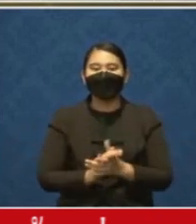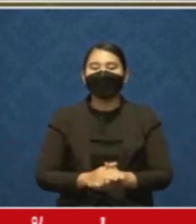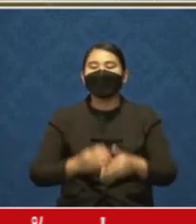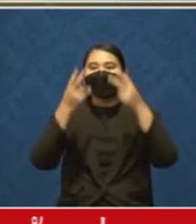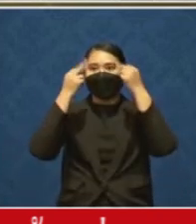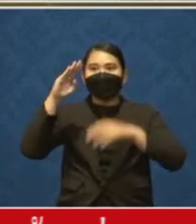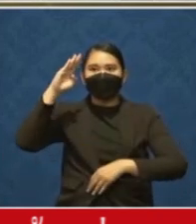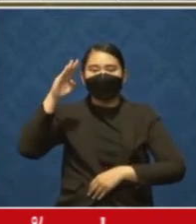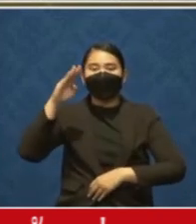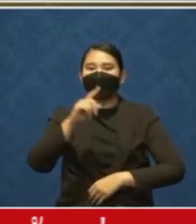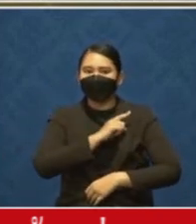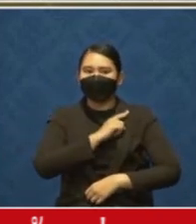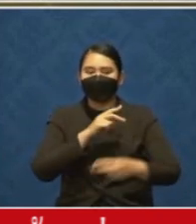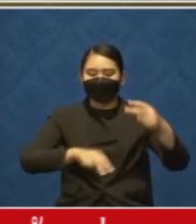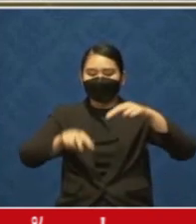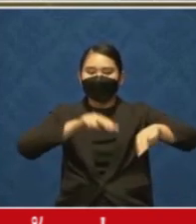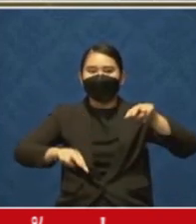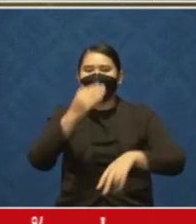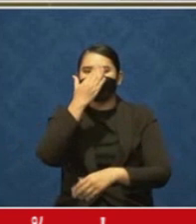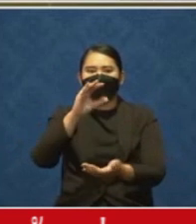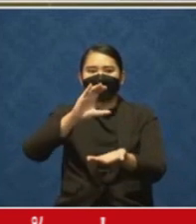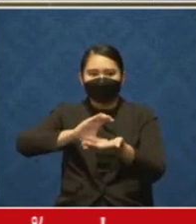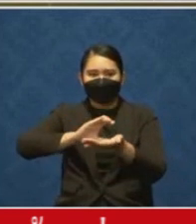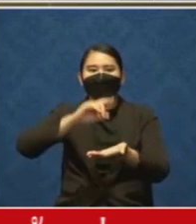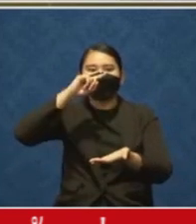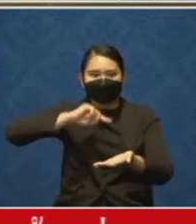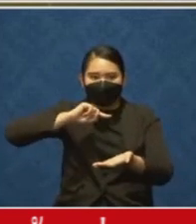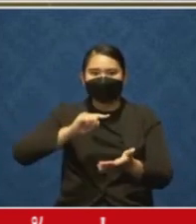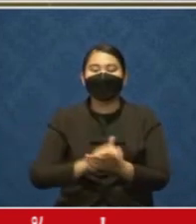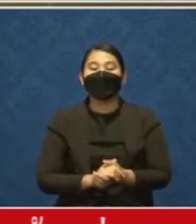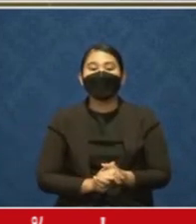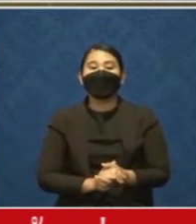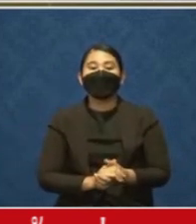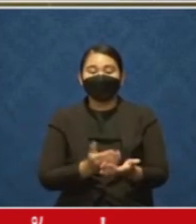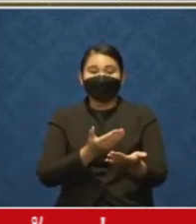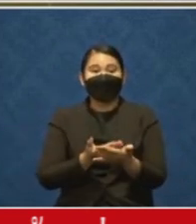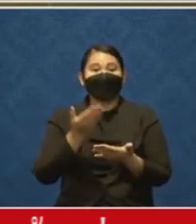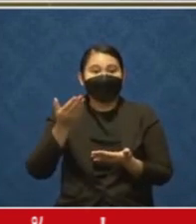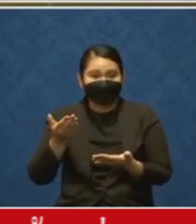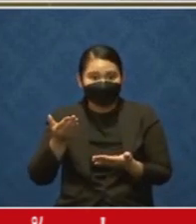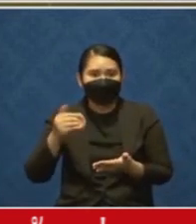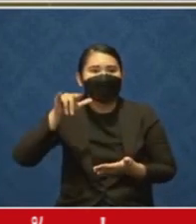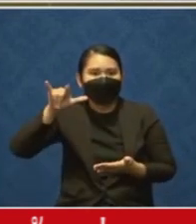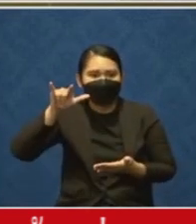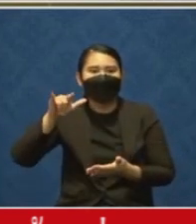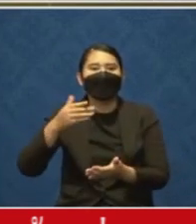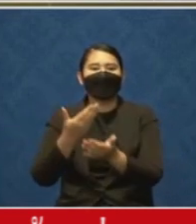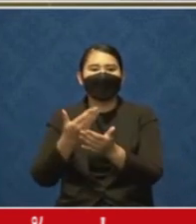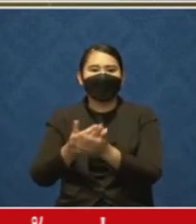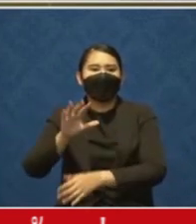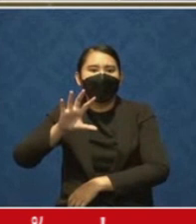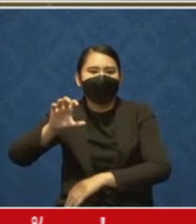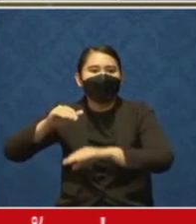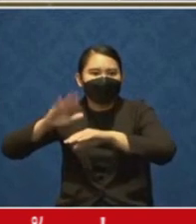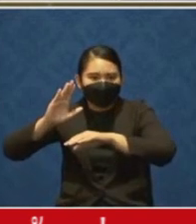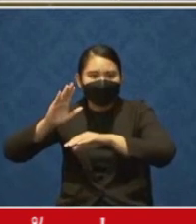องไปตรวจสอบครับเพราะว่านี่คืองบประมาณแผ่นดินและการจัดซื้อครั้งนี้เนี่ยมูลค่ามันเกิน500ล้าน